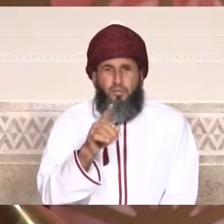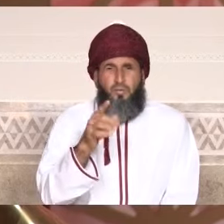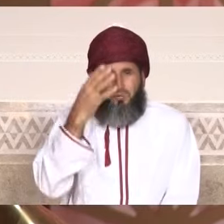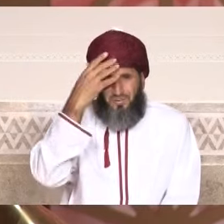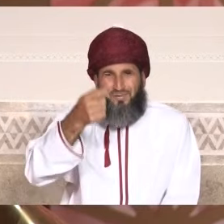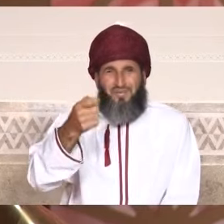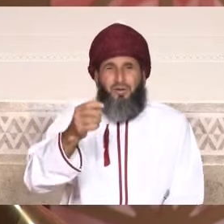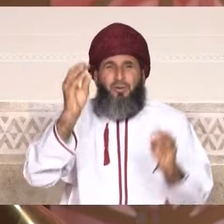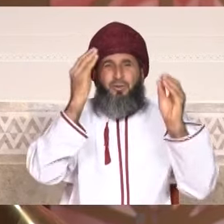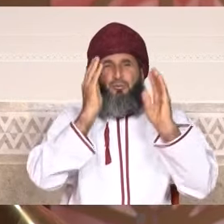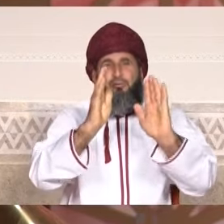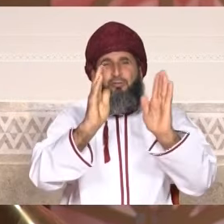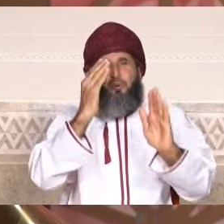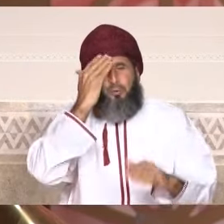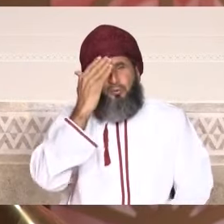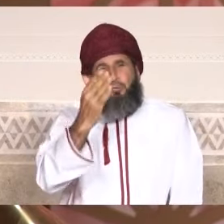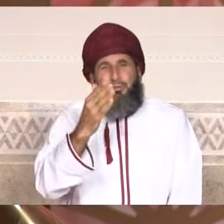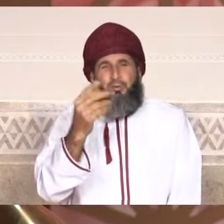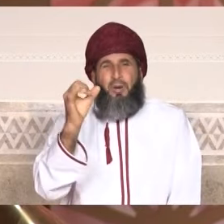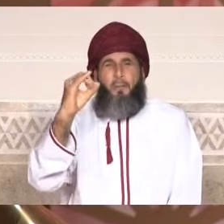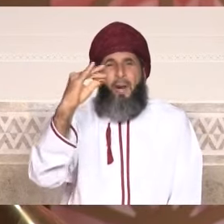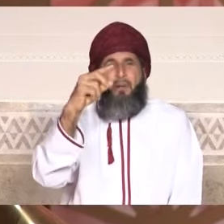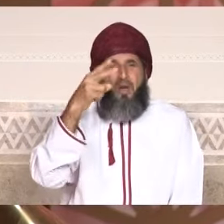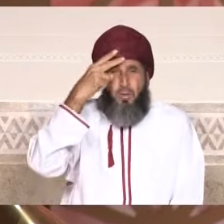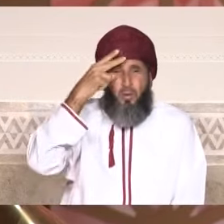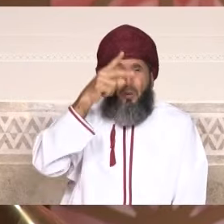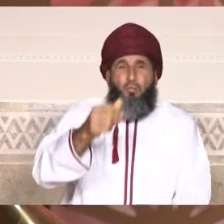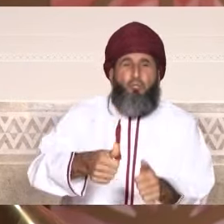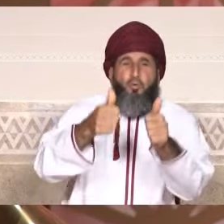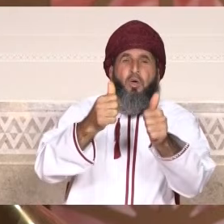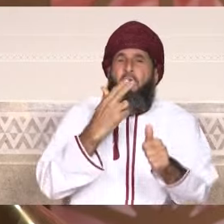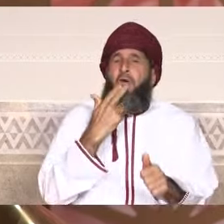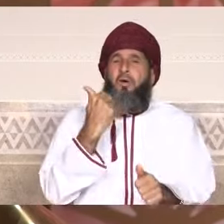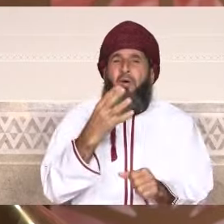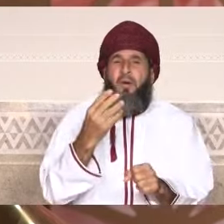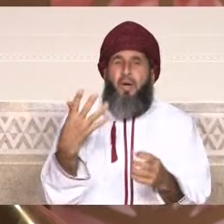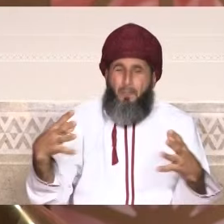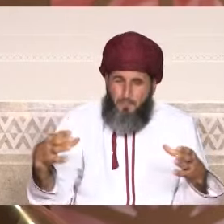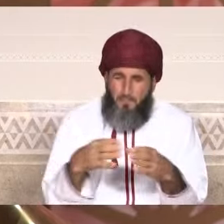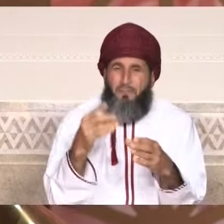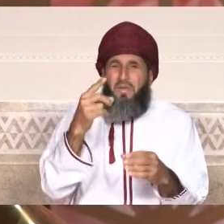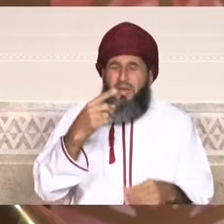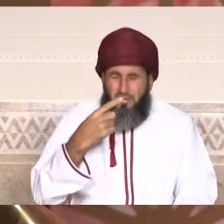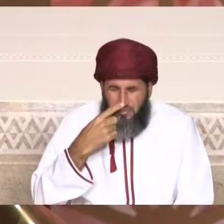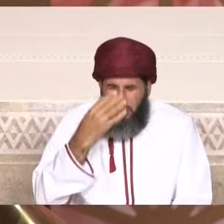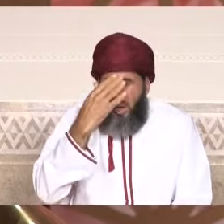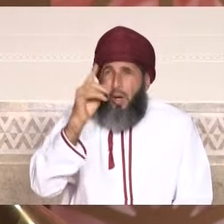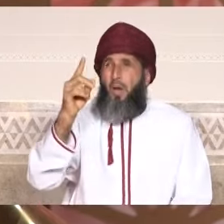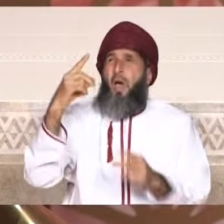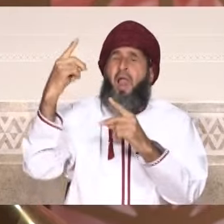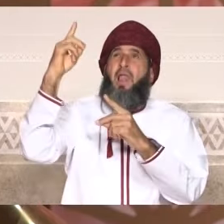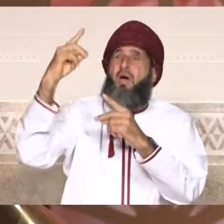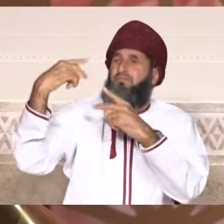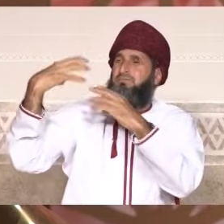الله، بارك الله فيك أخانا محمد، وعليكم السلام ورحمة الله، وفقكم الله لكل خير وجمعنا وإياكم على طاعته وتقبل منا